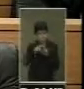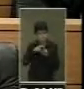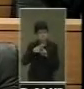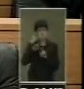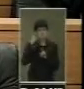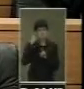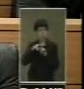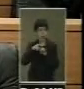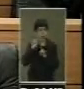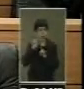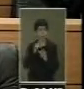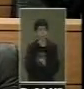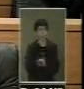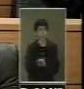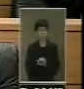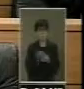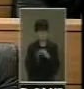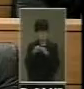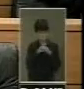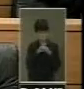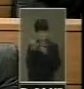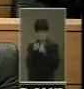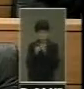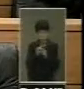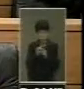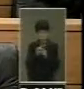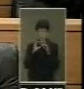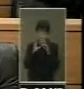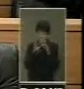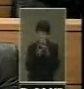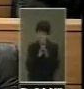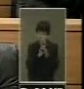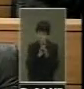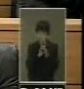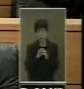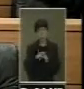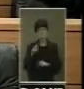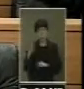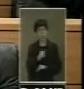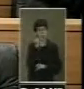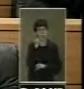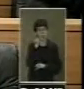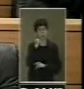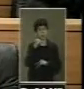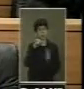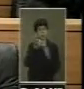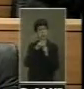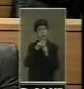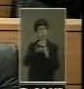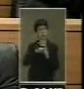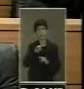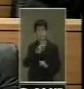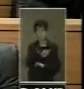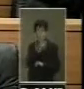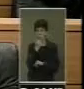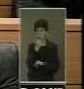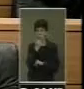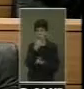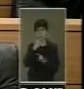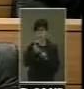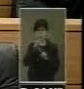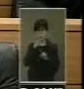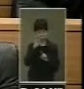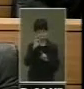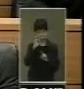เดือนก่อนและคู่กลุ่นมาจากการยึดอำนาจเมื่อ19กันยา